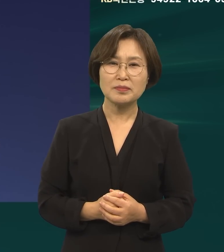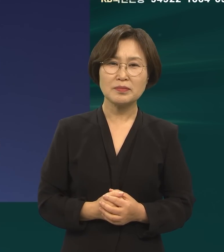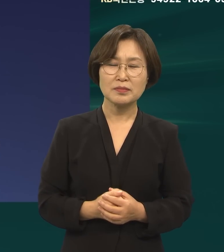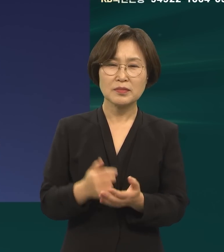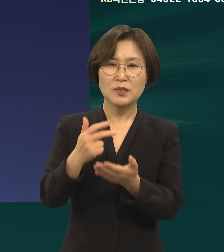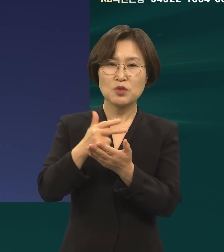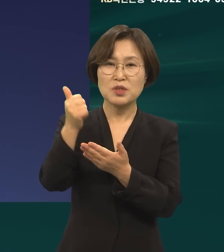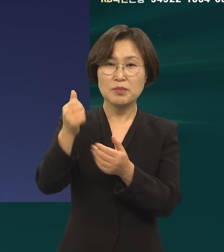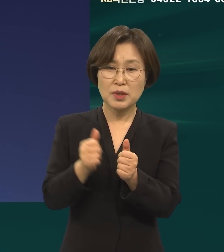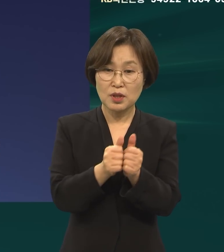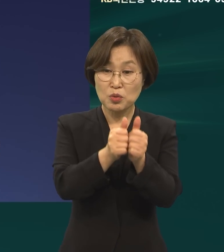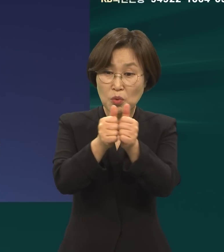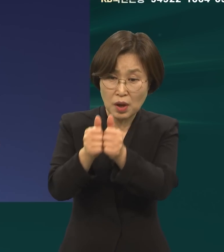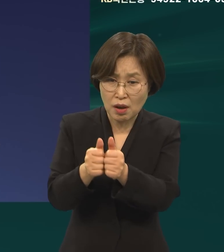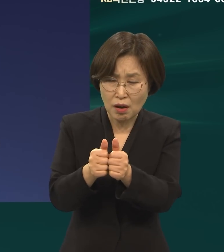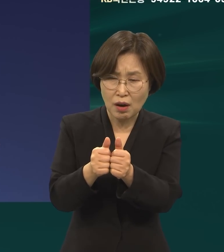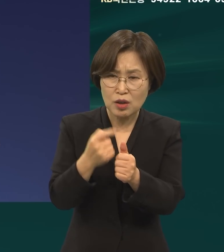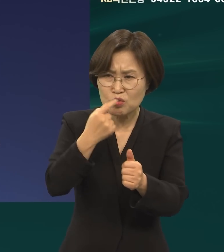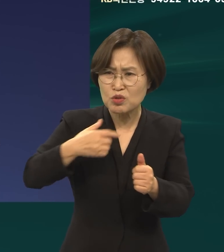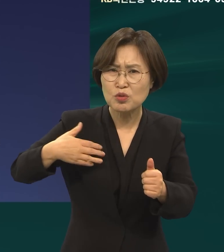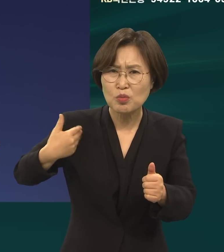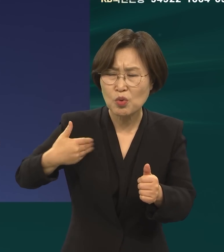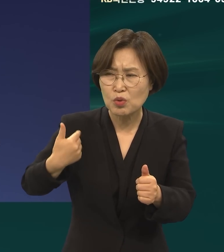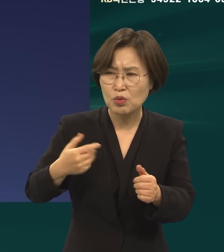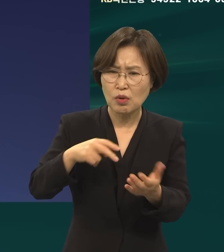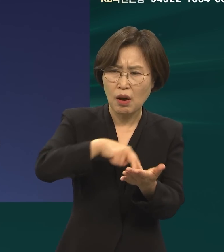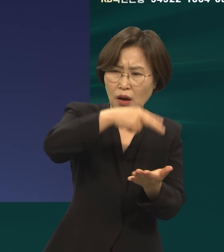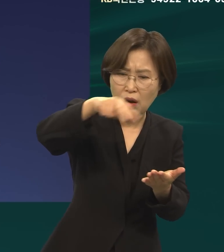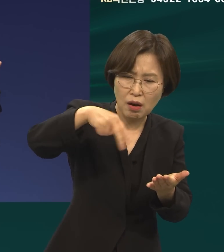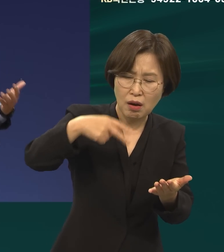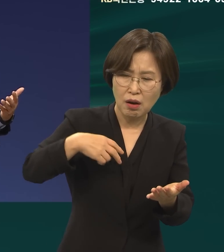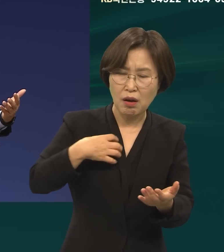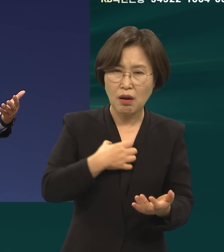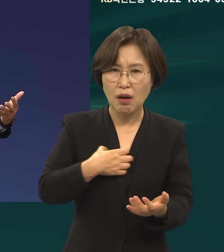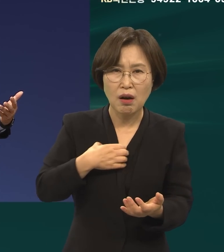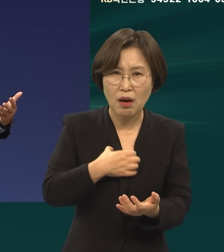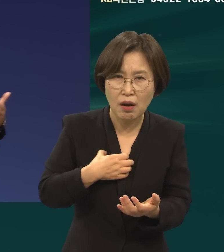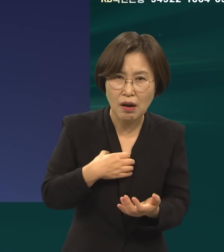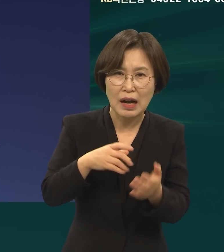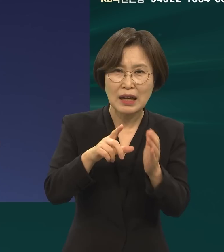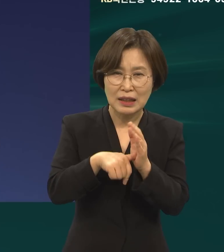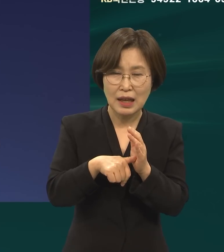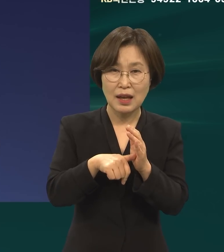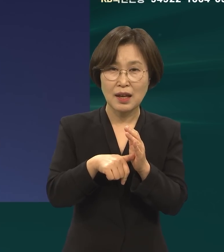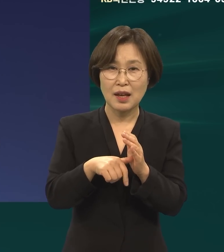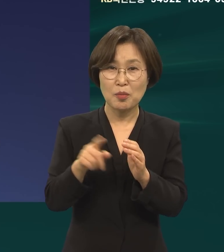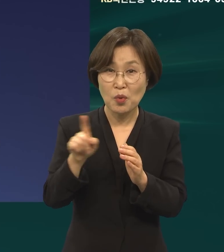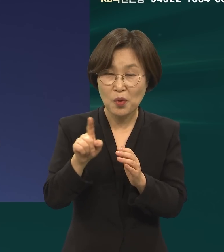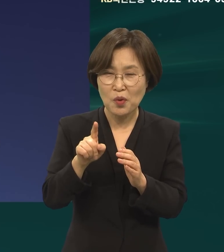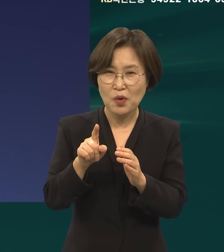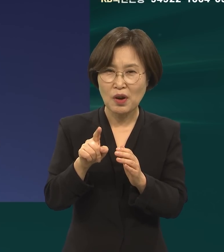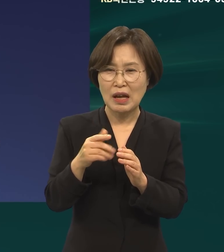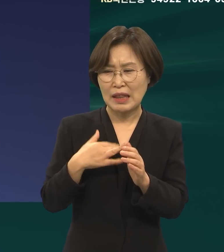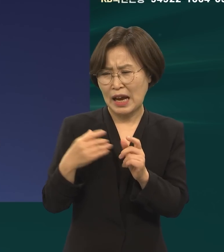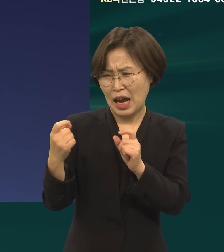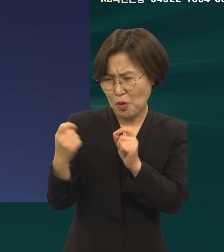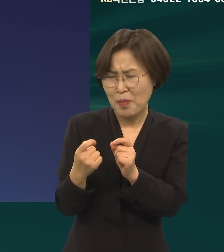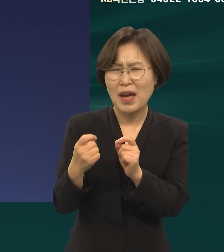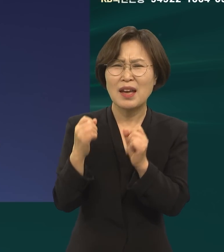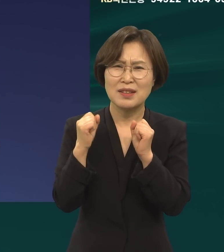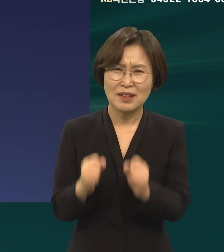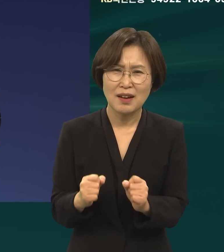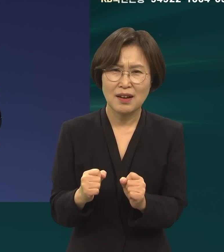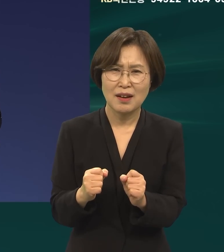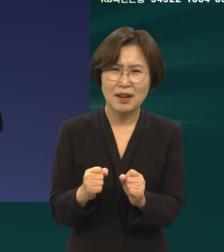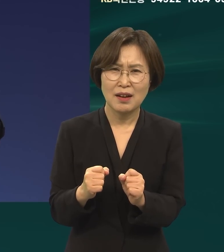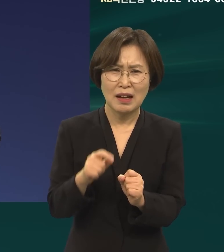주님이 동행하는 것도 모르고 방황하고 슬퍼하고 있을 때 이 성경이 보여주는 바는 내가 네 옆에 있다. 내가